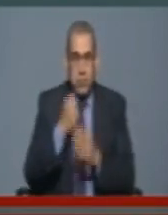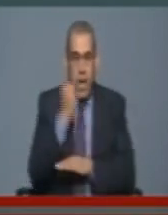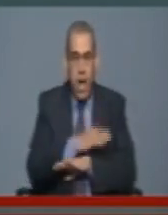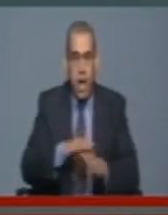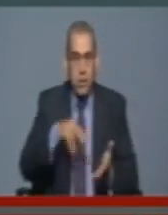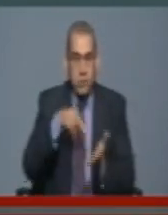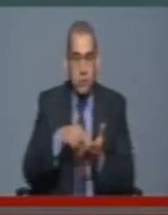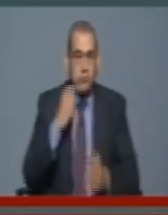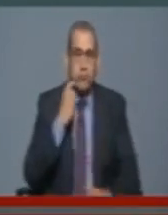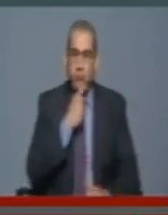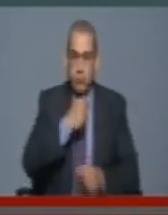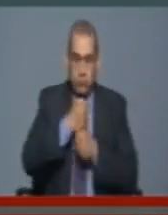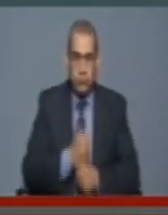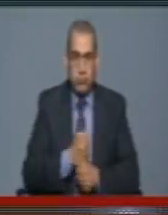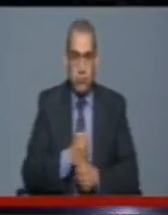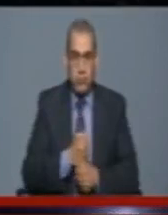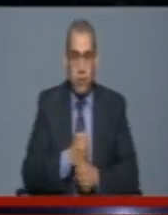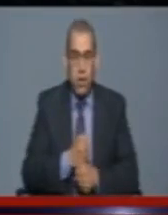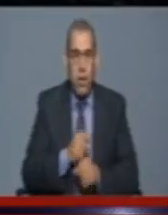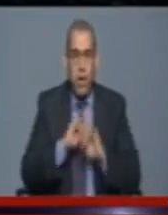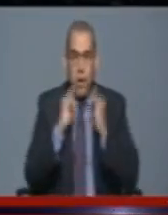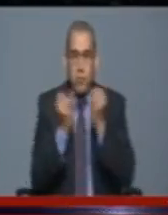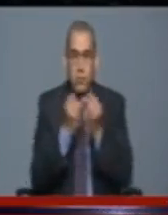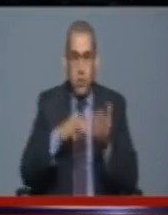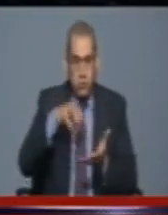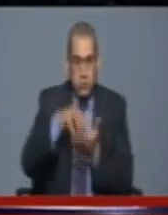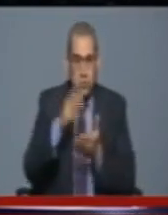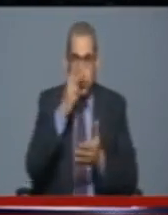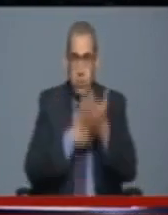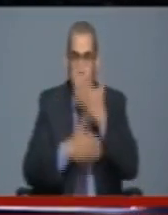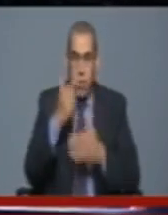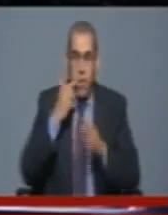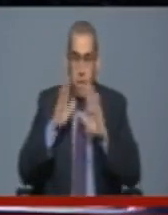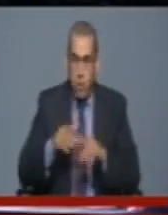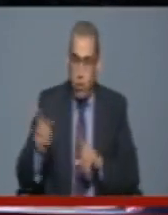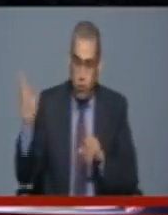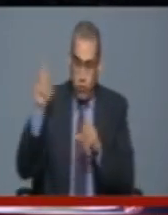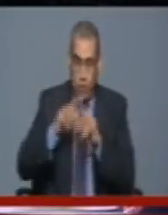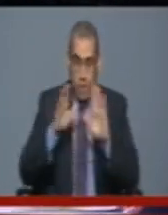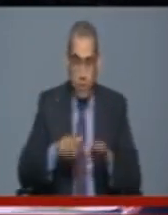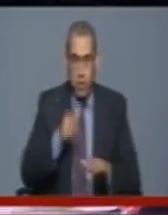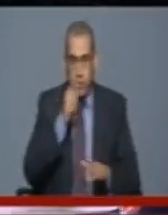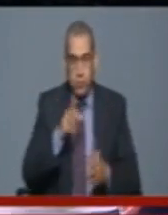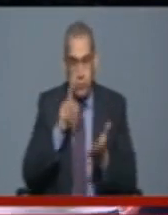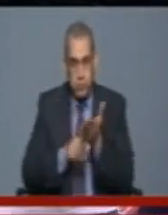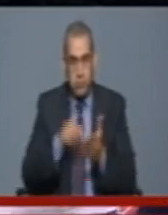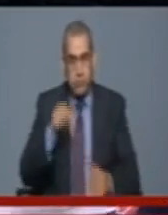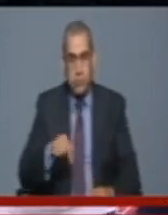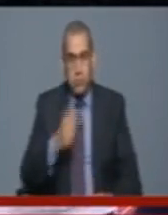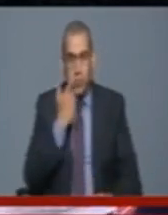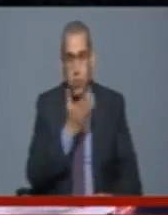صلبة أمة تاريخها وحاضرها بيثبتوا انها